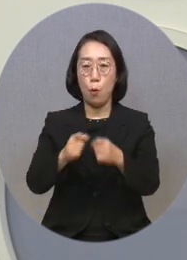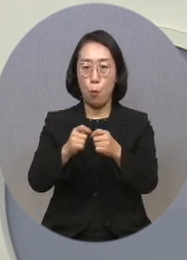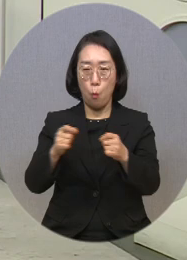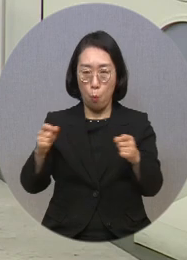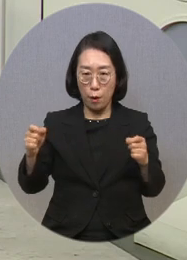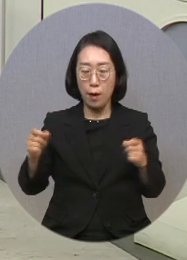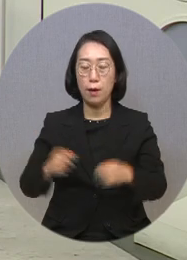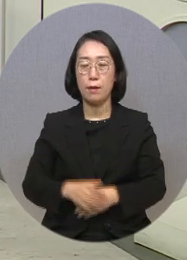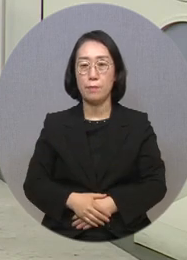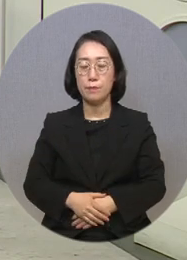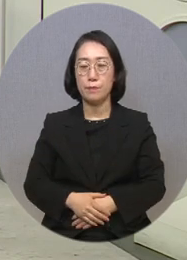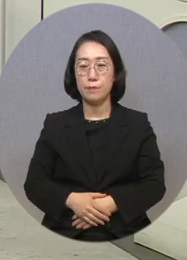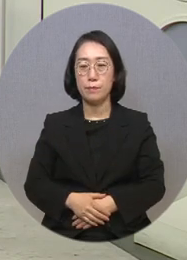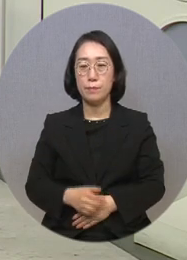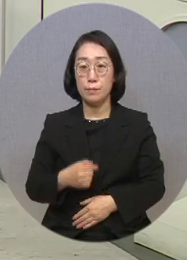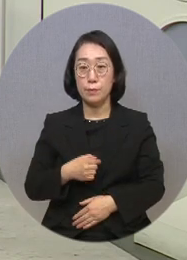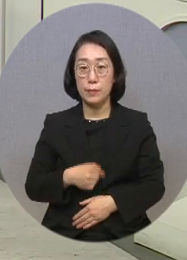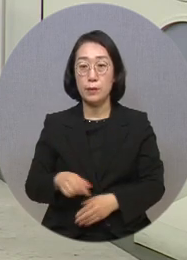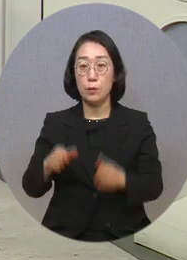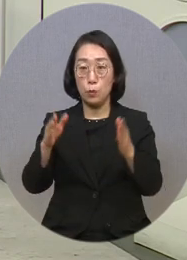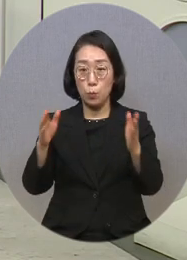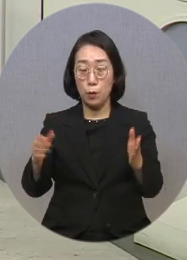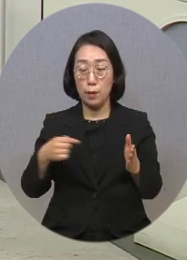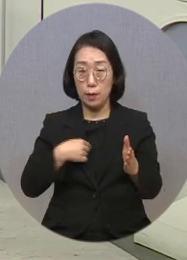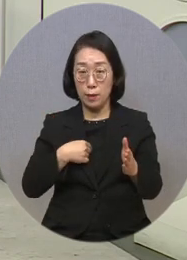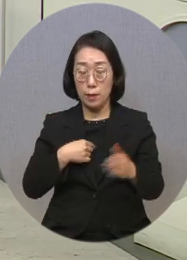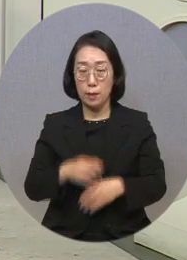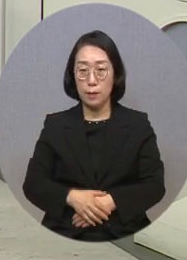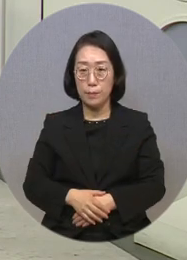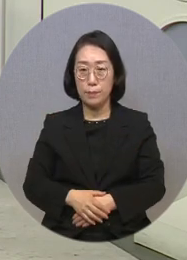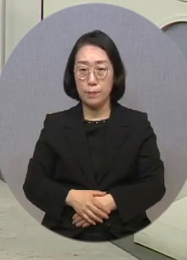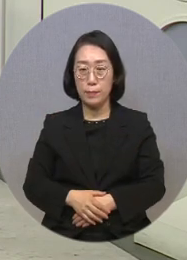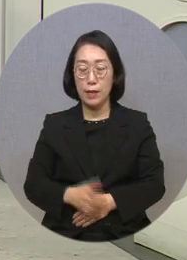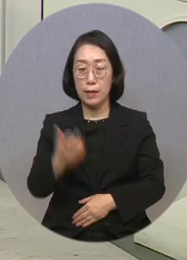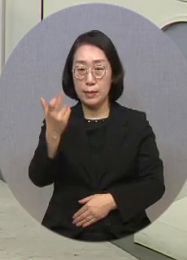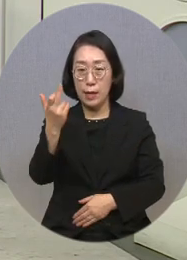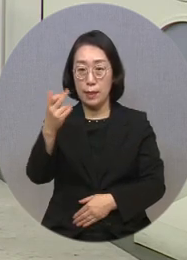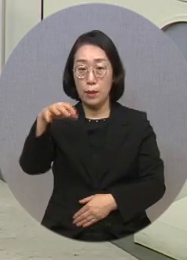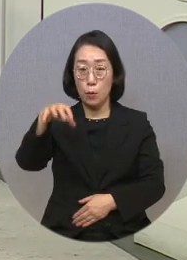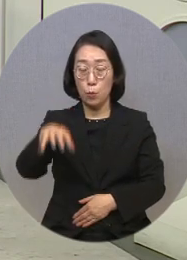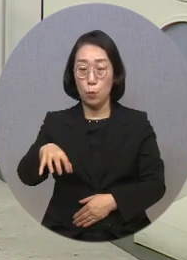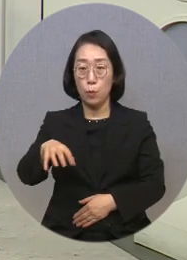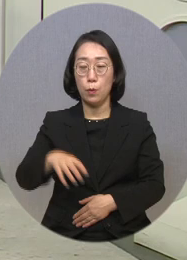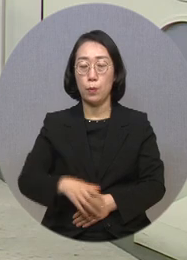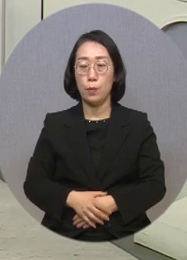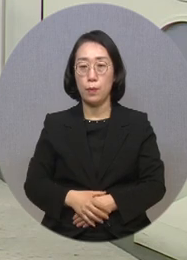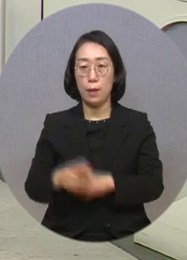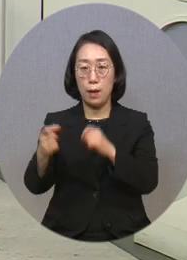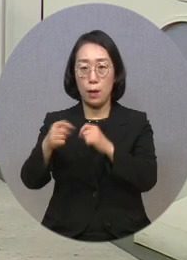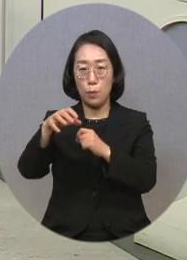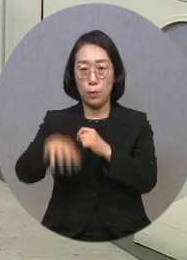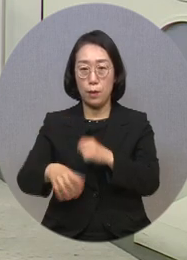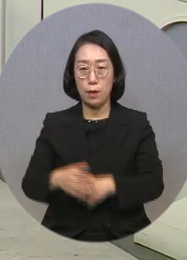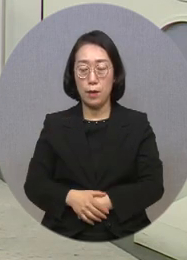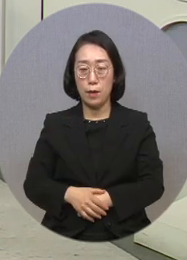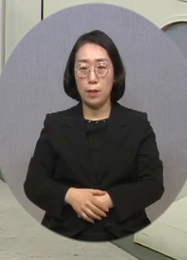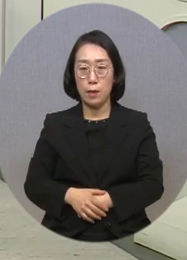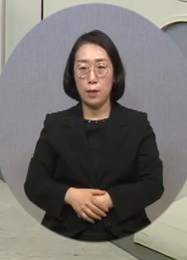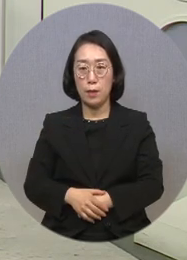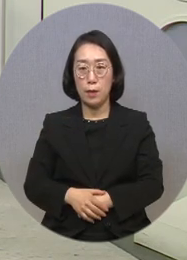네. 그동안에 제가 알기로는 양백산 기슭에 그 암자도